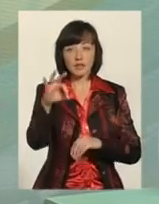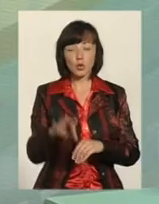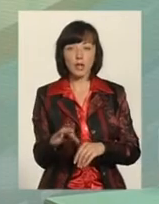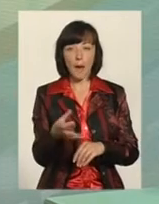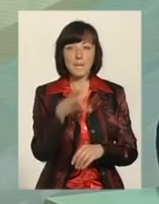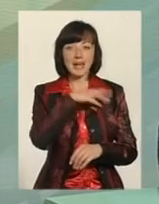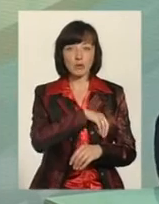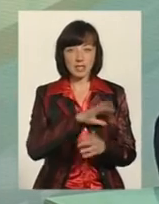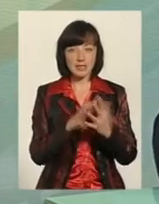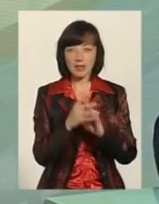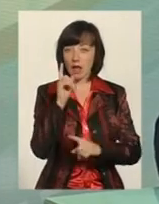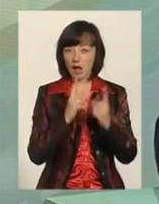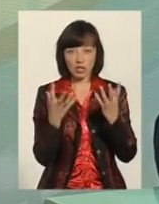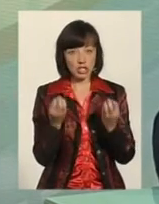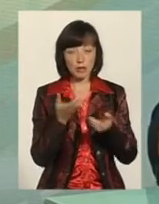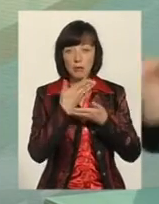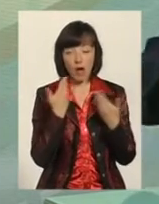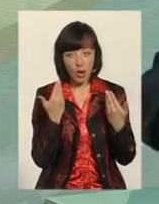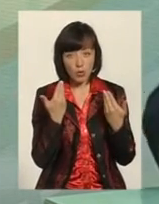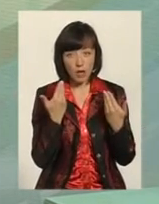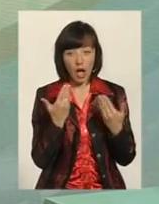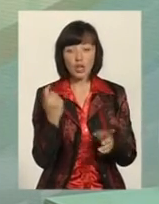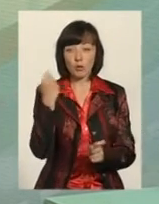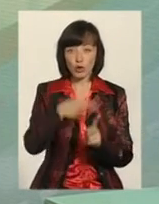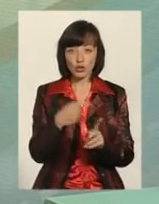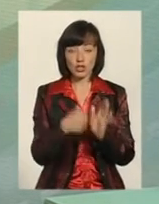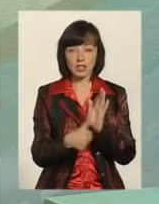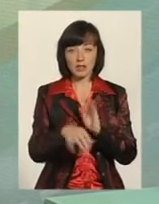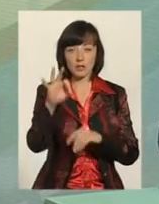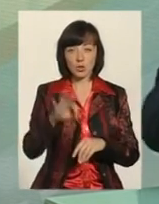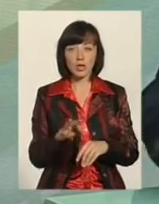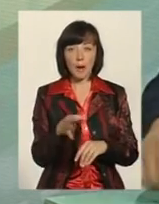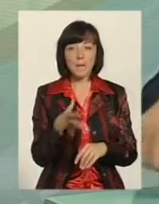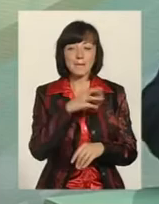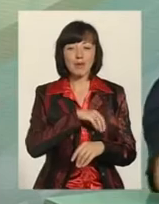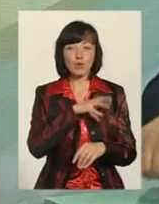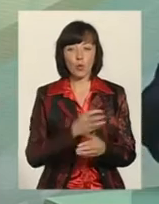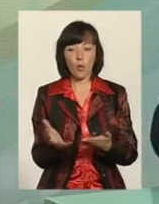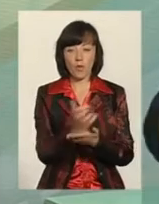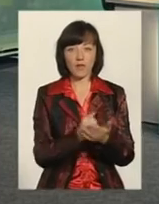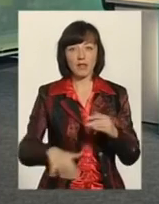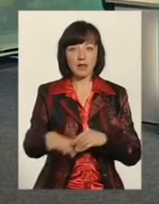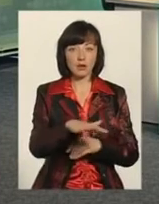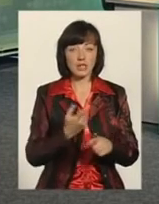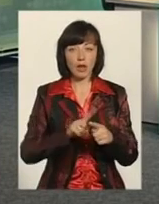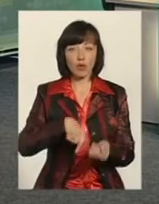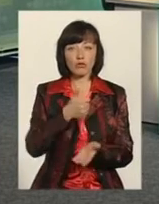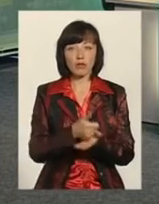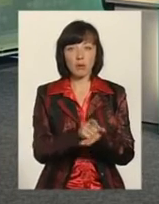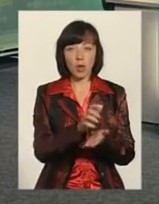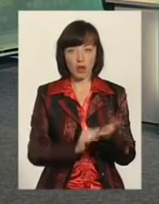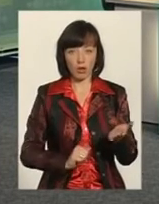прибуткового сільські ради ще не мають. А тепер додавте сюди 60% прибуткового, який збирається на території. Це основний